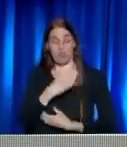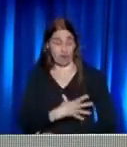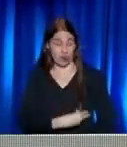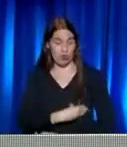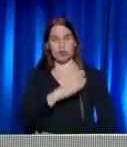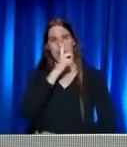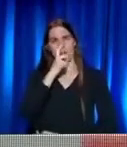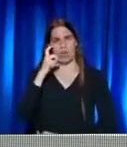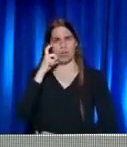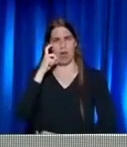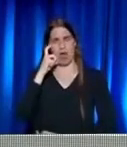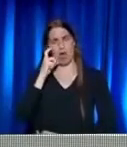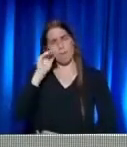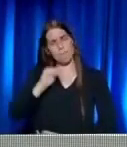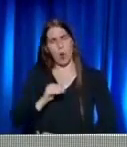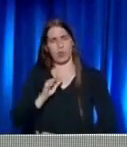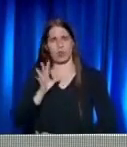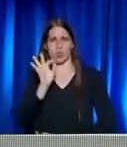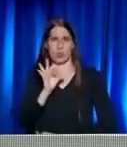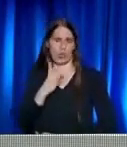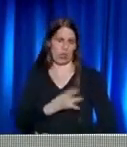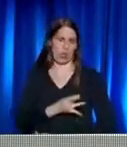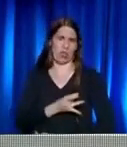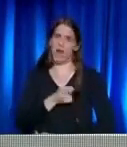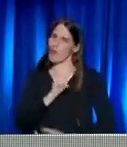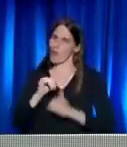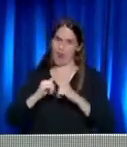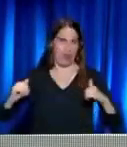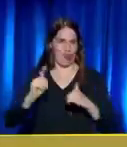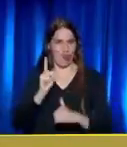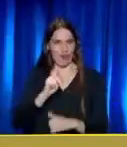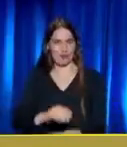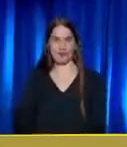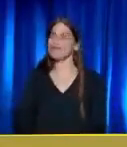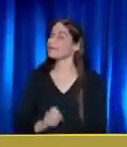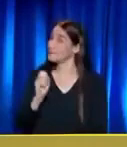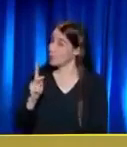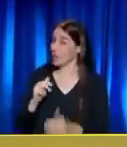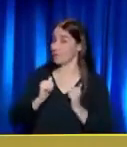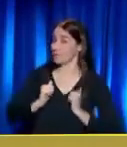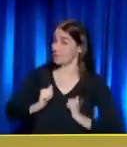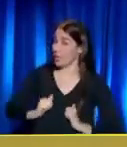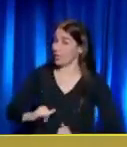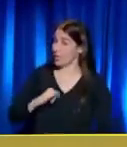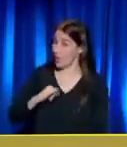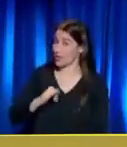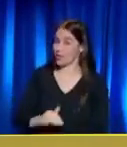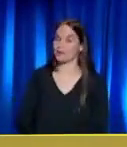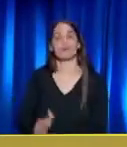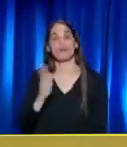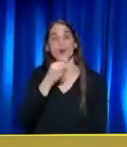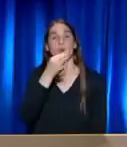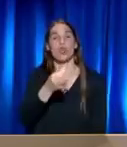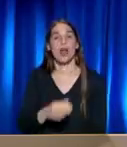מניקה או מטפלת, כדי להפחית את הסיכון שהתינוק ידבק, אבל לא מפרידים ביניהם. אוקיי. אוקיי, מרגיע ומעניין. בוודאי. הנה עוד